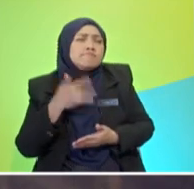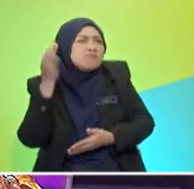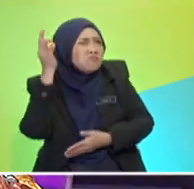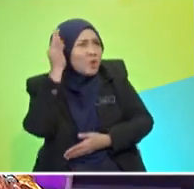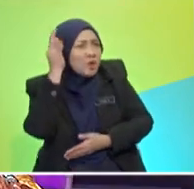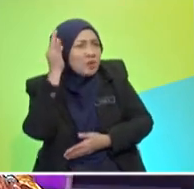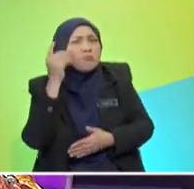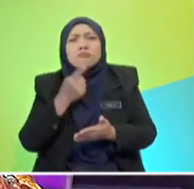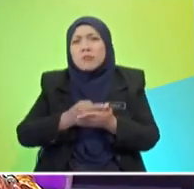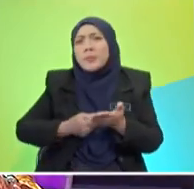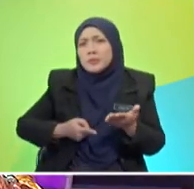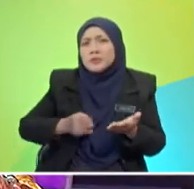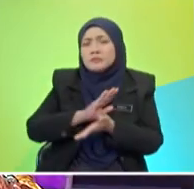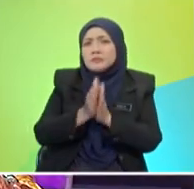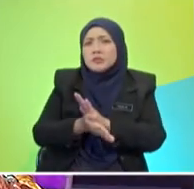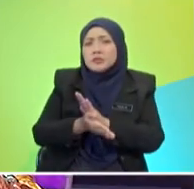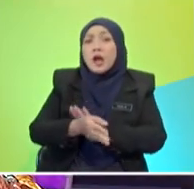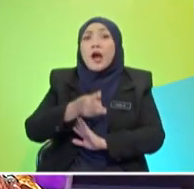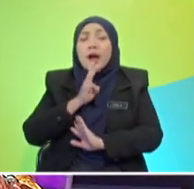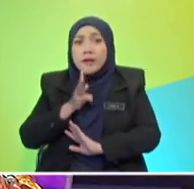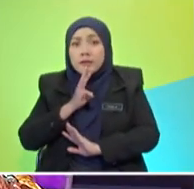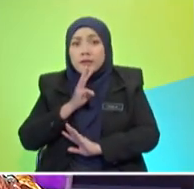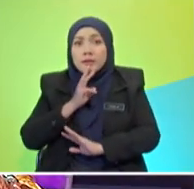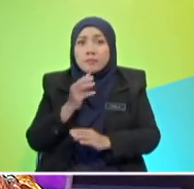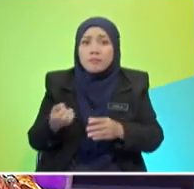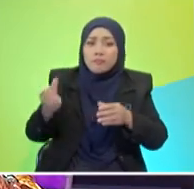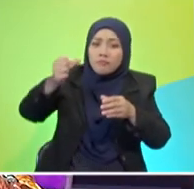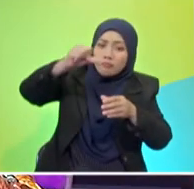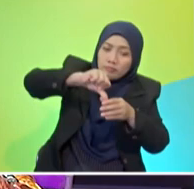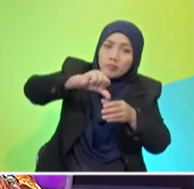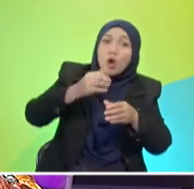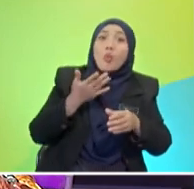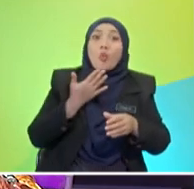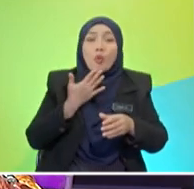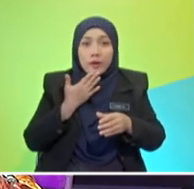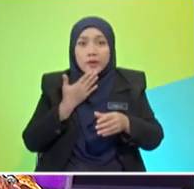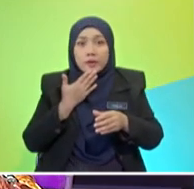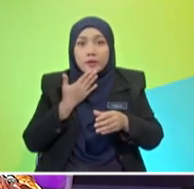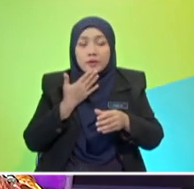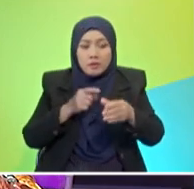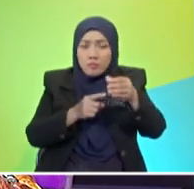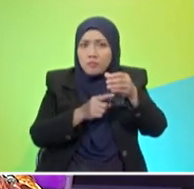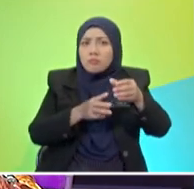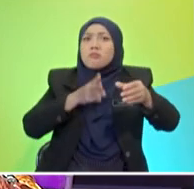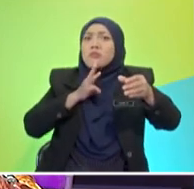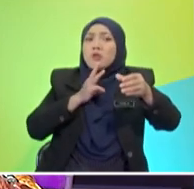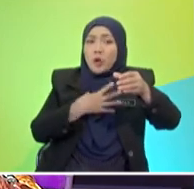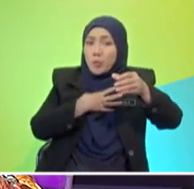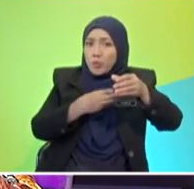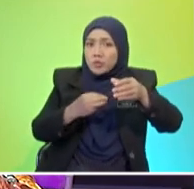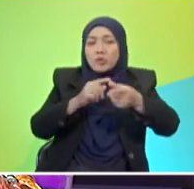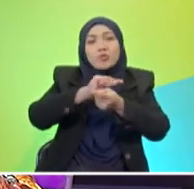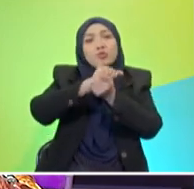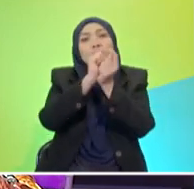cikgu, air bila diletakkan pewarna di dalamnya, air yang jernih itu akan bertukar warna,